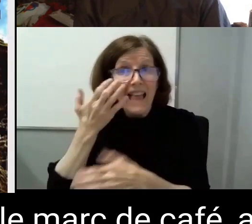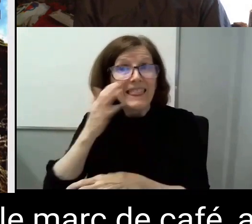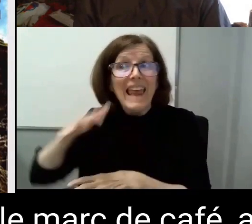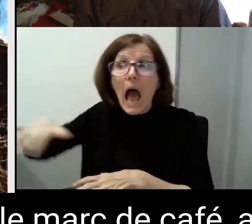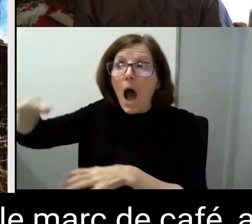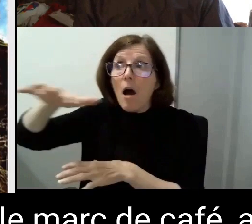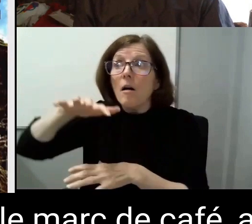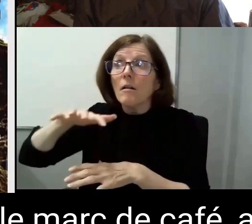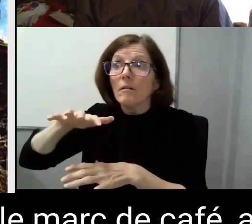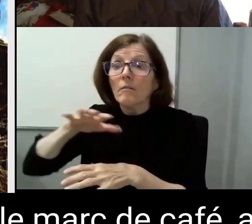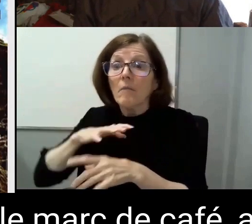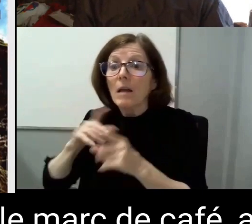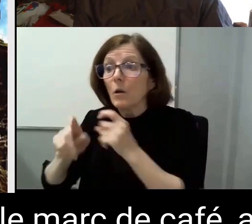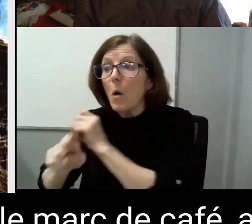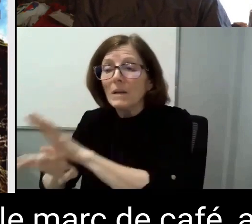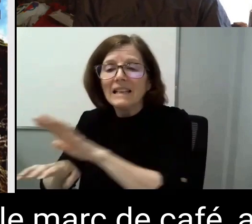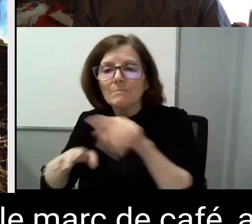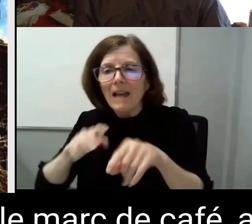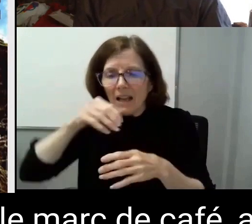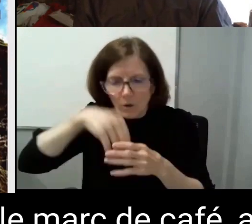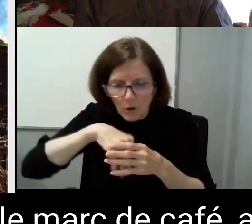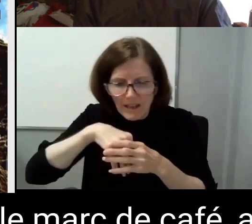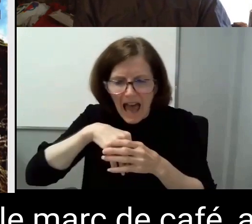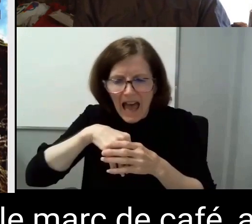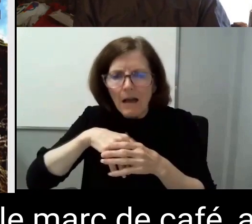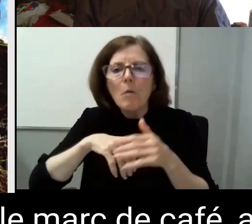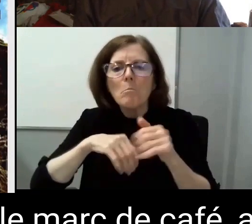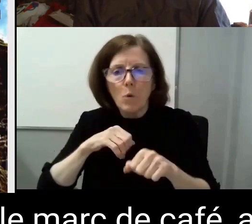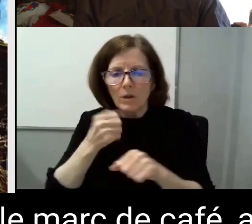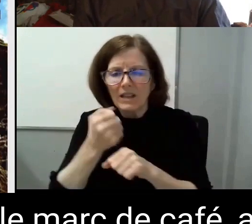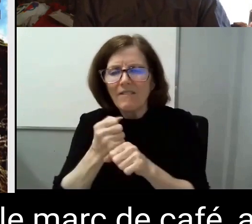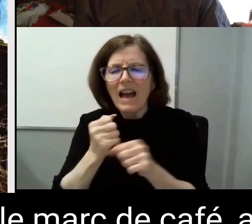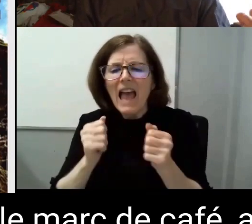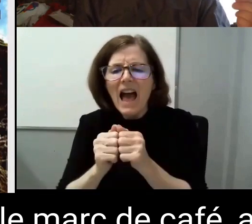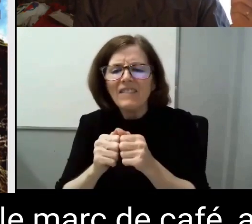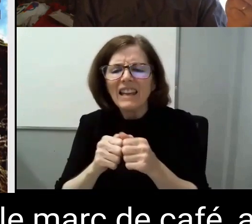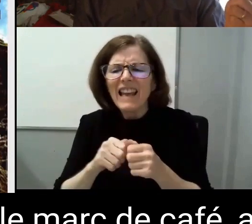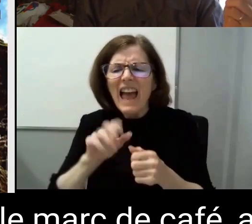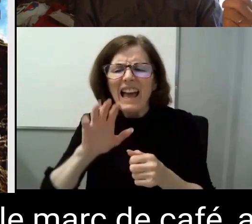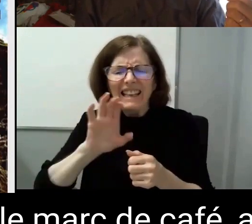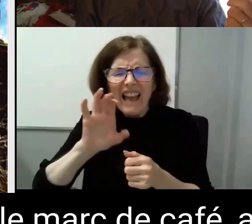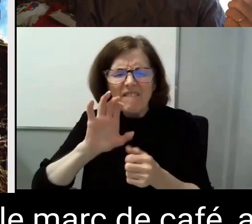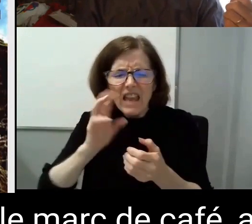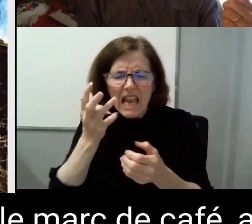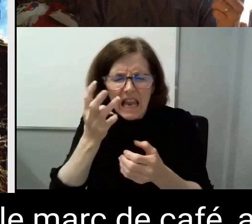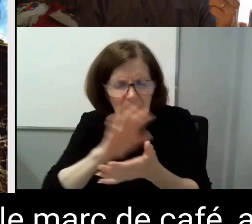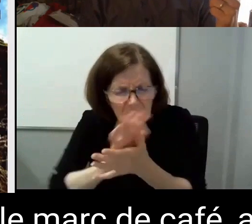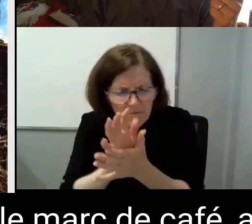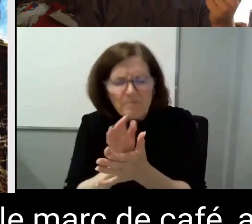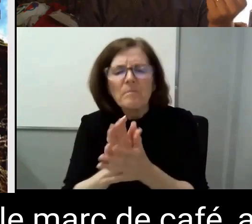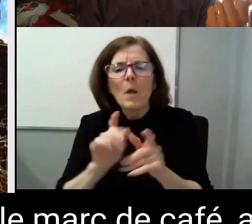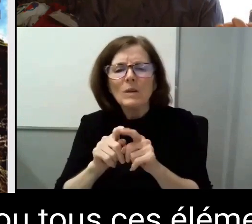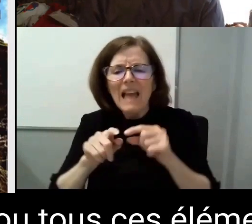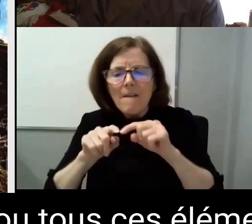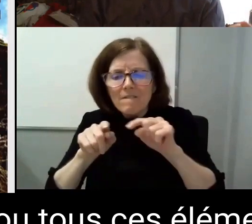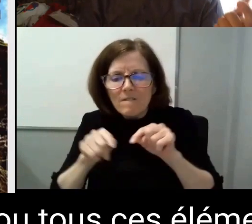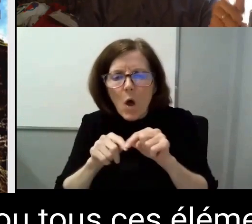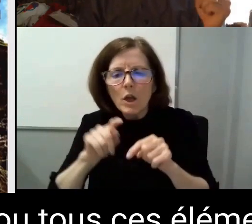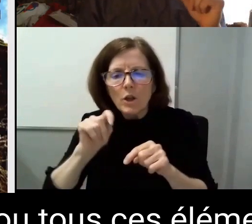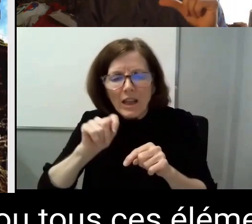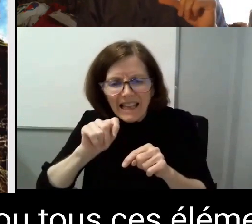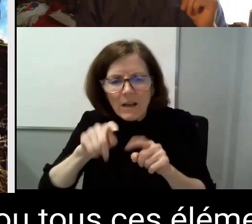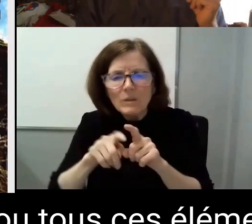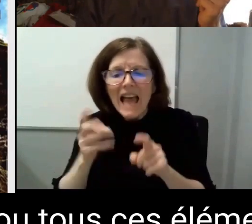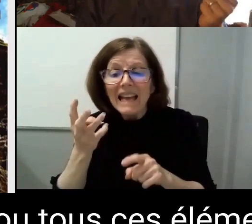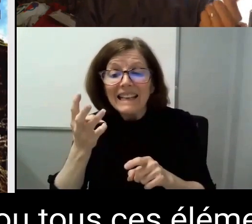l'intérieur, on peut travailler avec le marc de café, avec les feuilles de thé, avec toutes les graines, par exemple, les graines